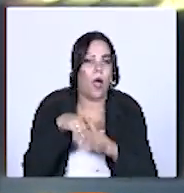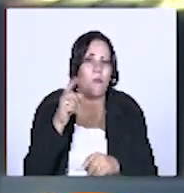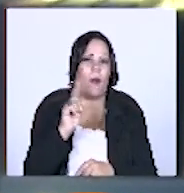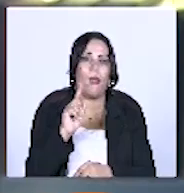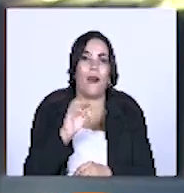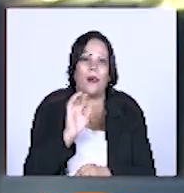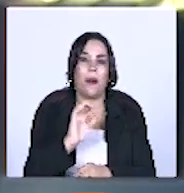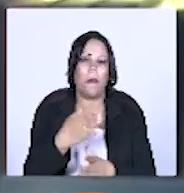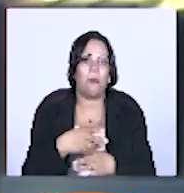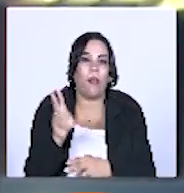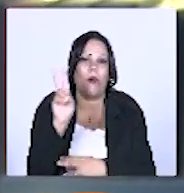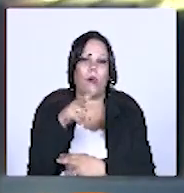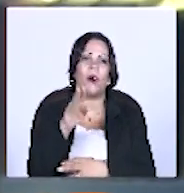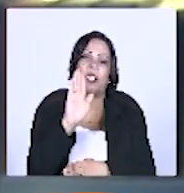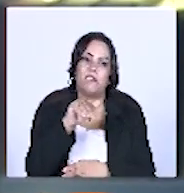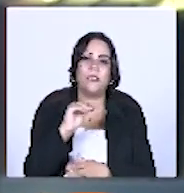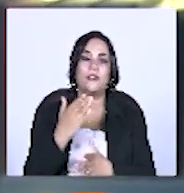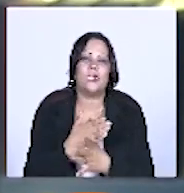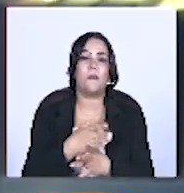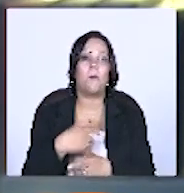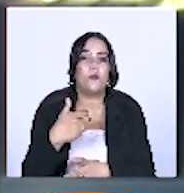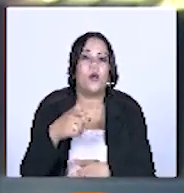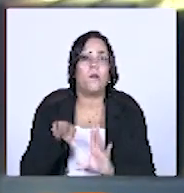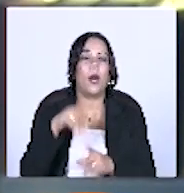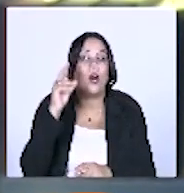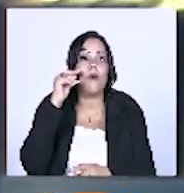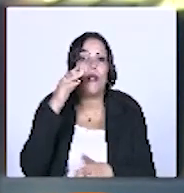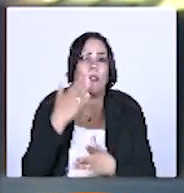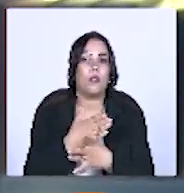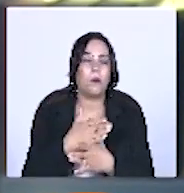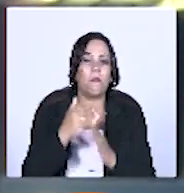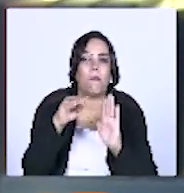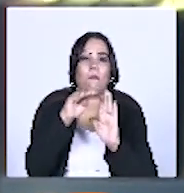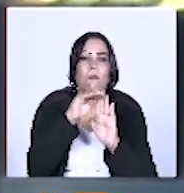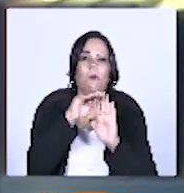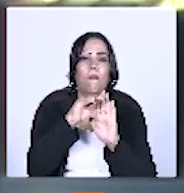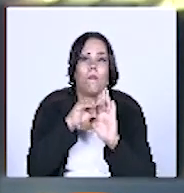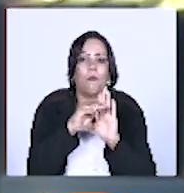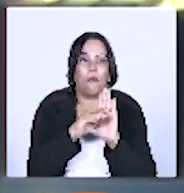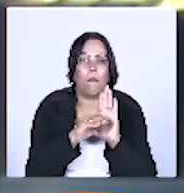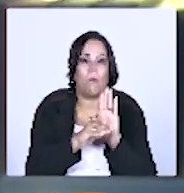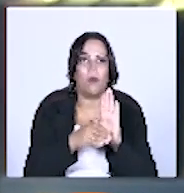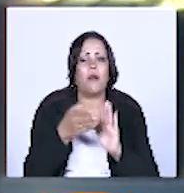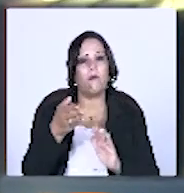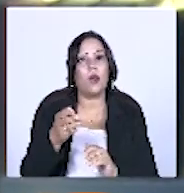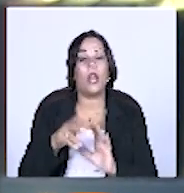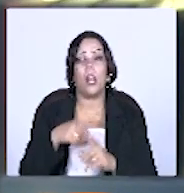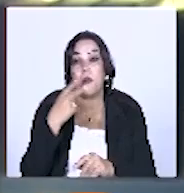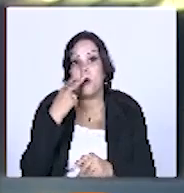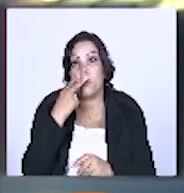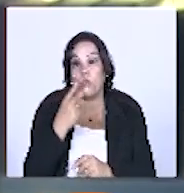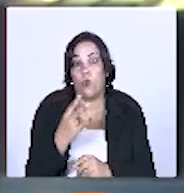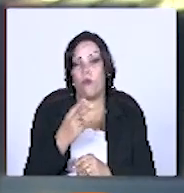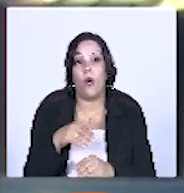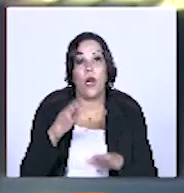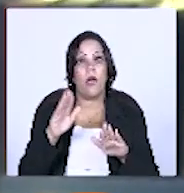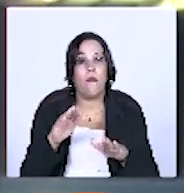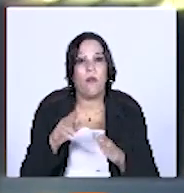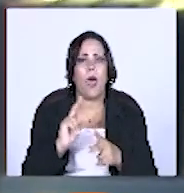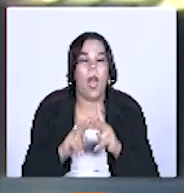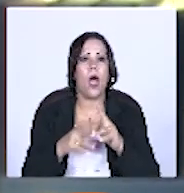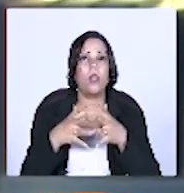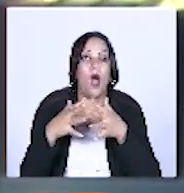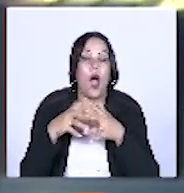سلوك اسرائيل وفي كده نوع من انواع التدرج يعني لما نشوف ان كان بيبقى في مواقف